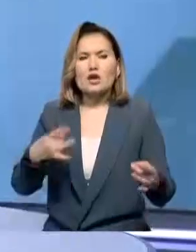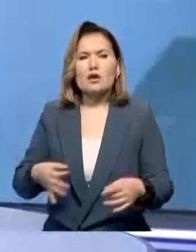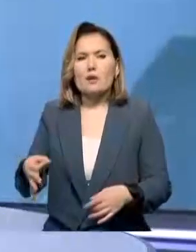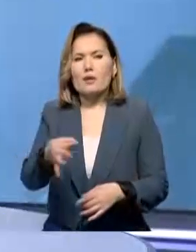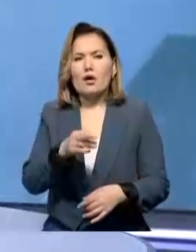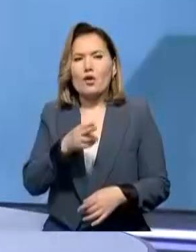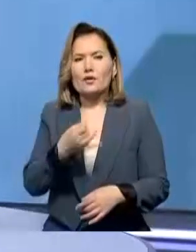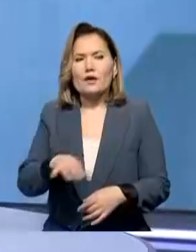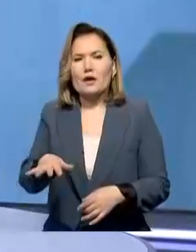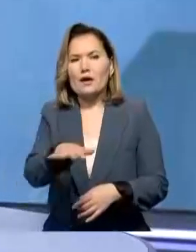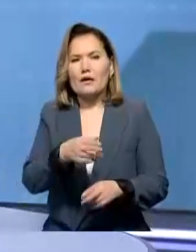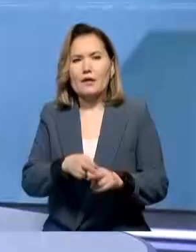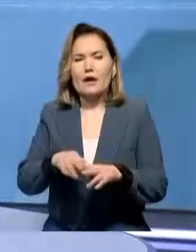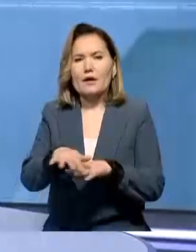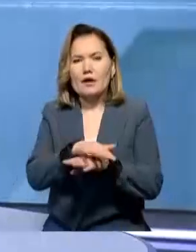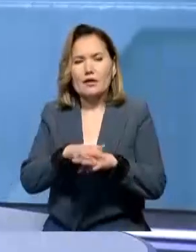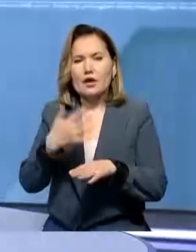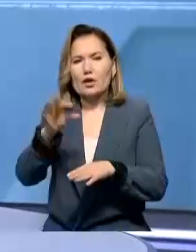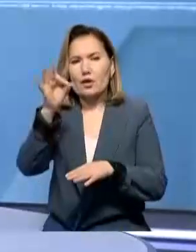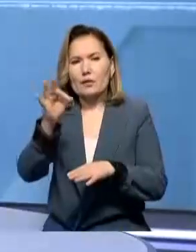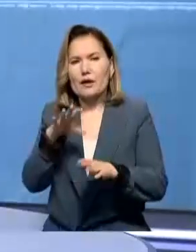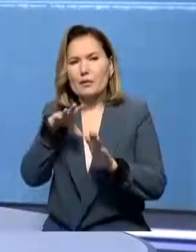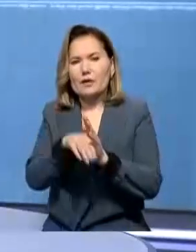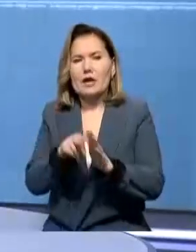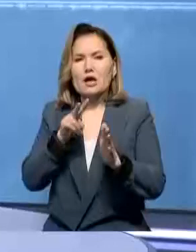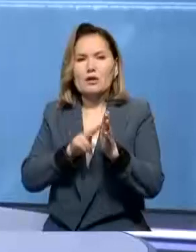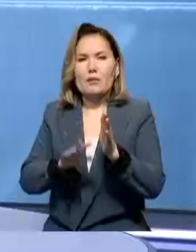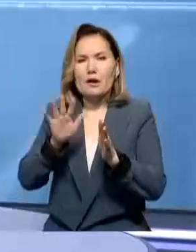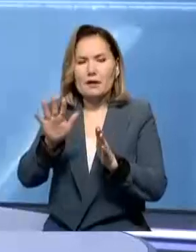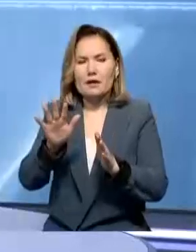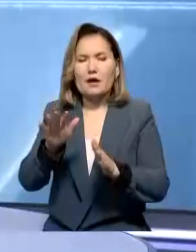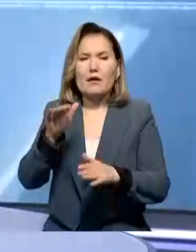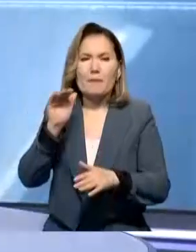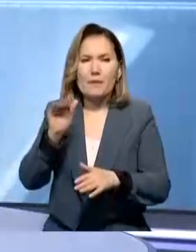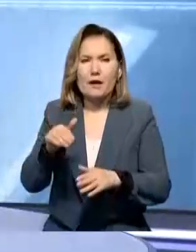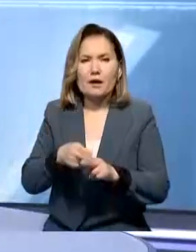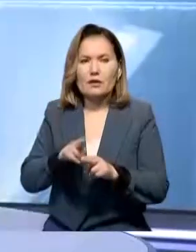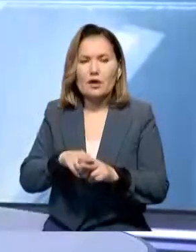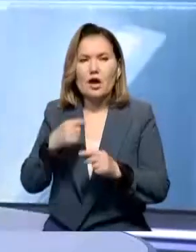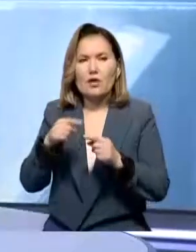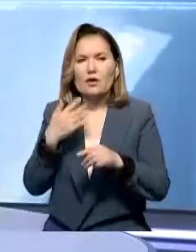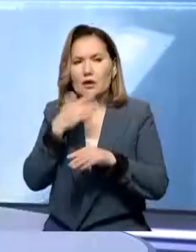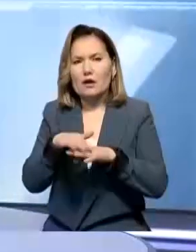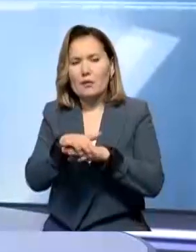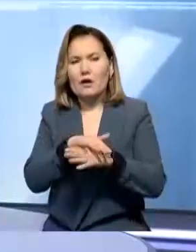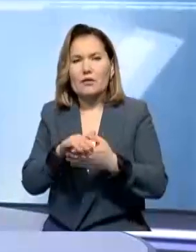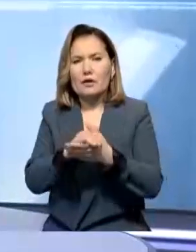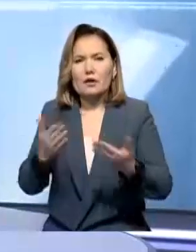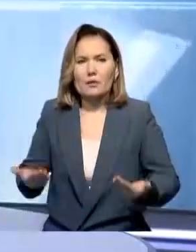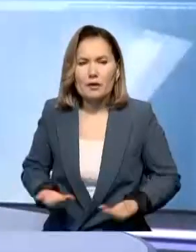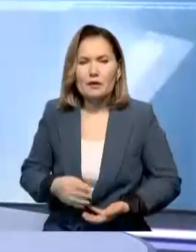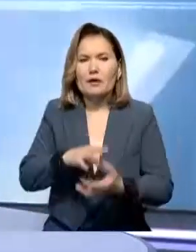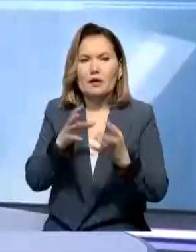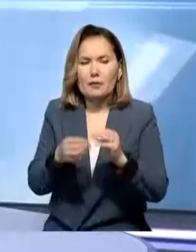Жамбыл облысында Қордай ауданы халқының тең жартысы, яғни 75 мыңға жуығы өзге этнос өкілдері. Олар түрлі